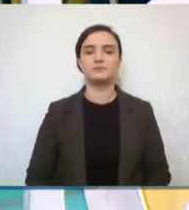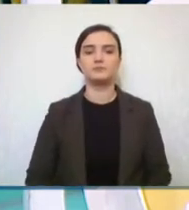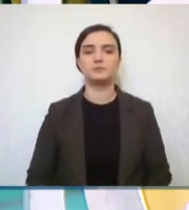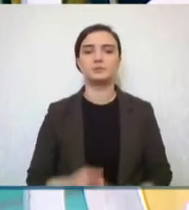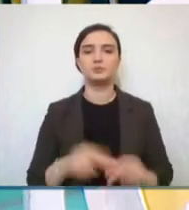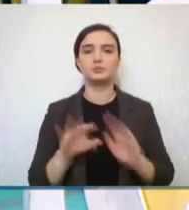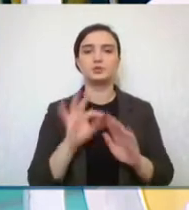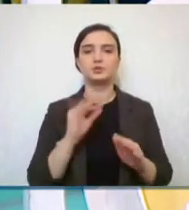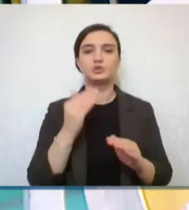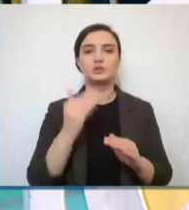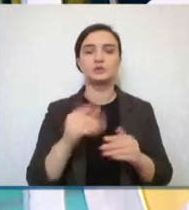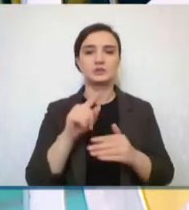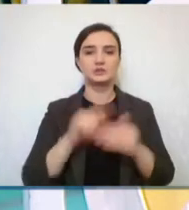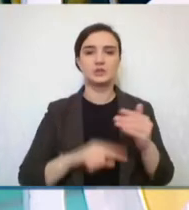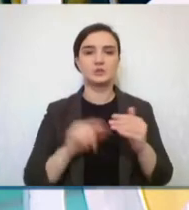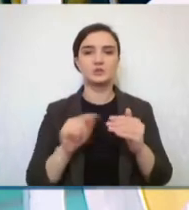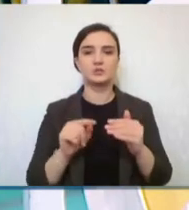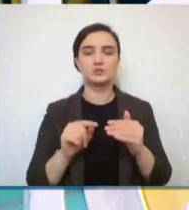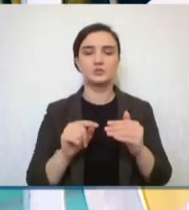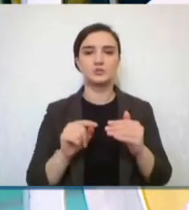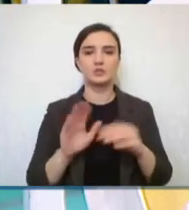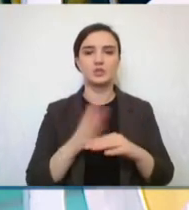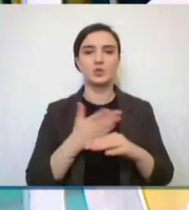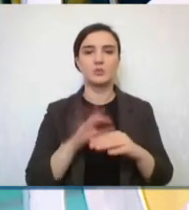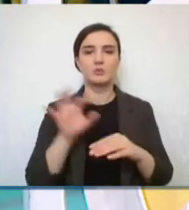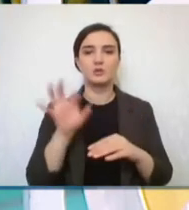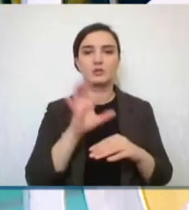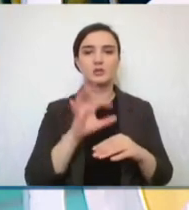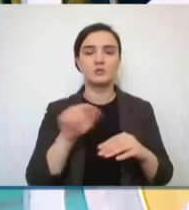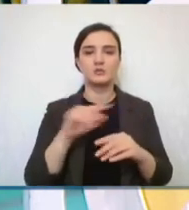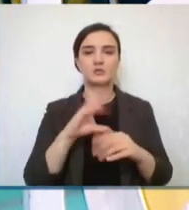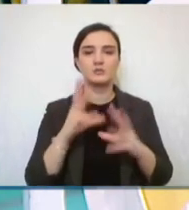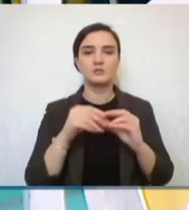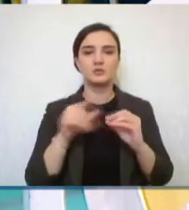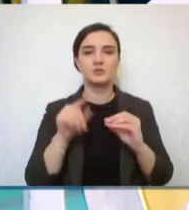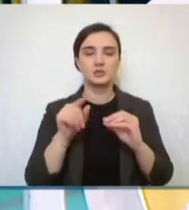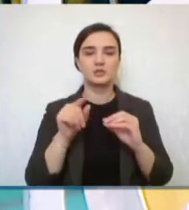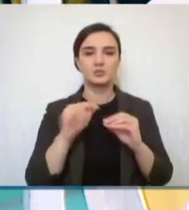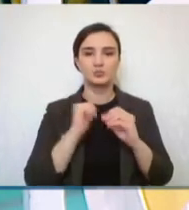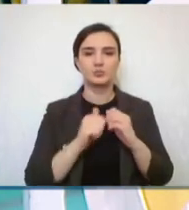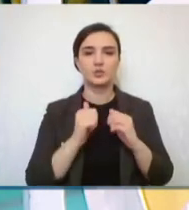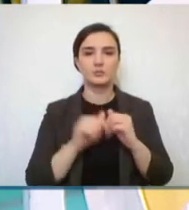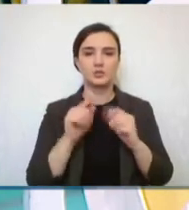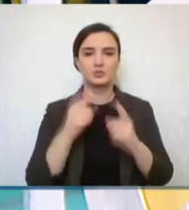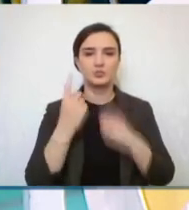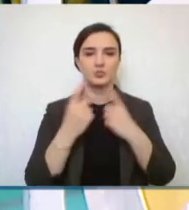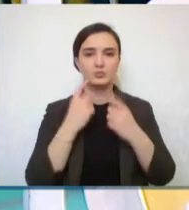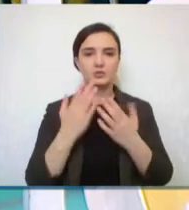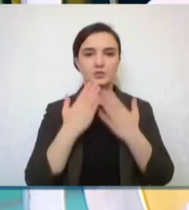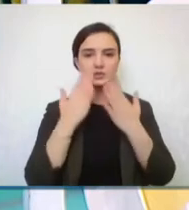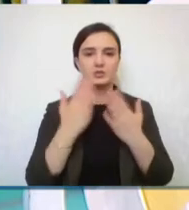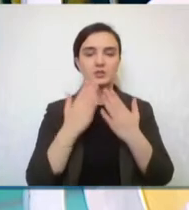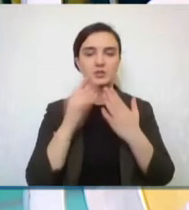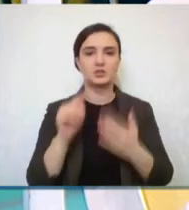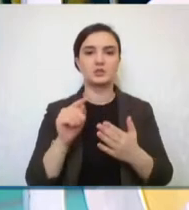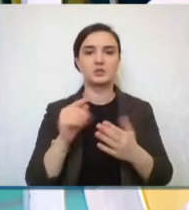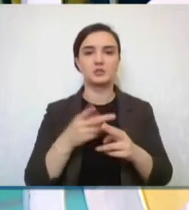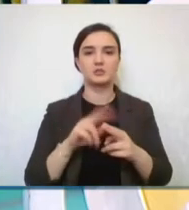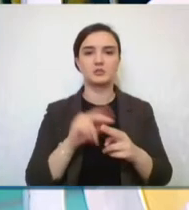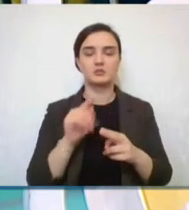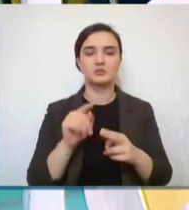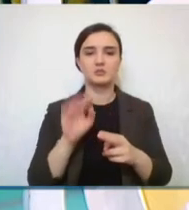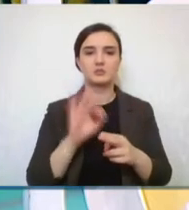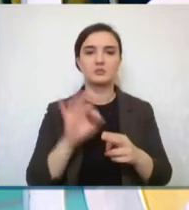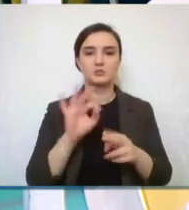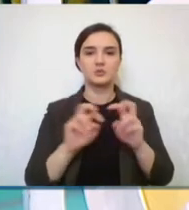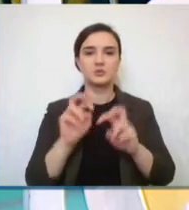ვიცი, გამოცდილებიდან გამომდინარე, თქვენ რომელიღაცა ორ და ყოველთვის თუ მაინც და მაინც ეს ინფორმაცია გაინტერესებს, აი ამ ორ წყაროსთან მოძებნე.